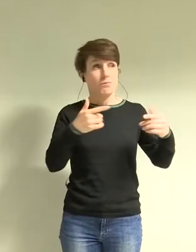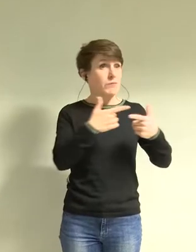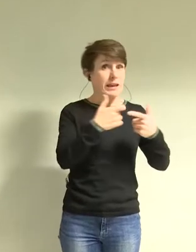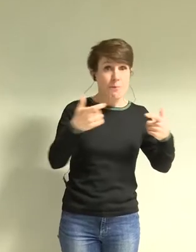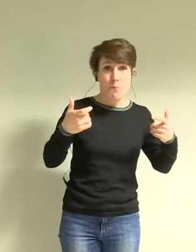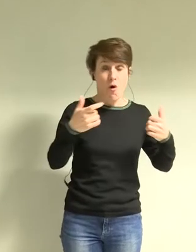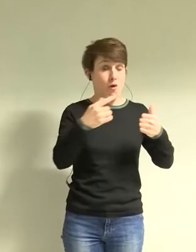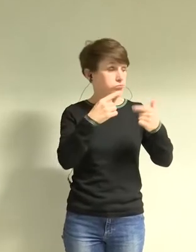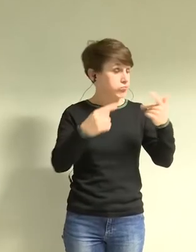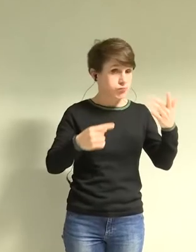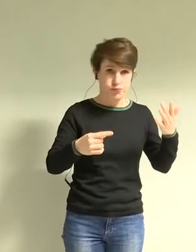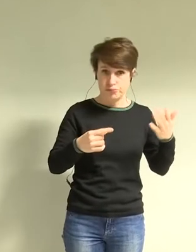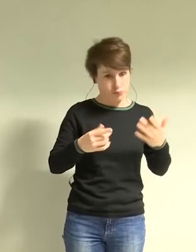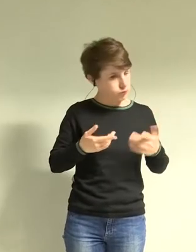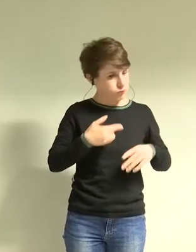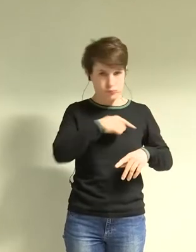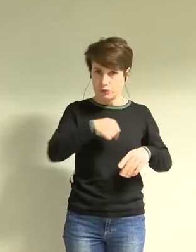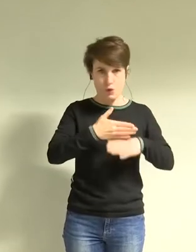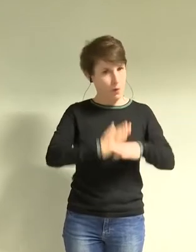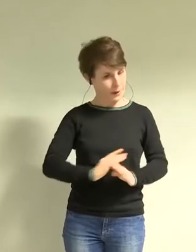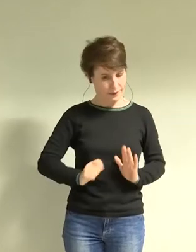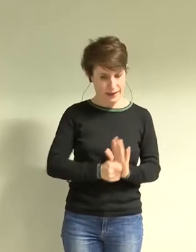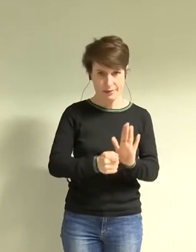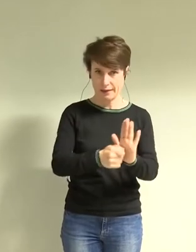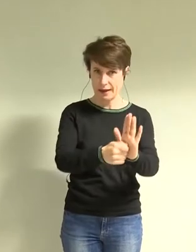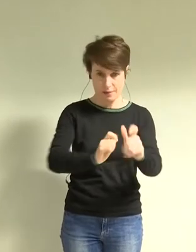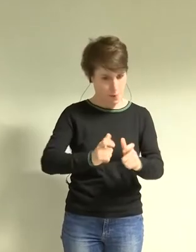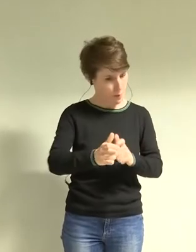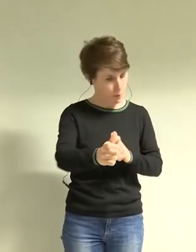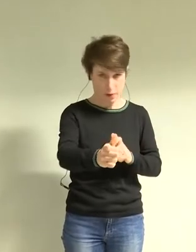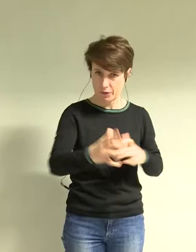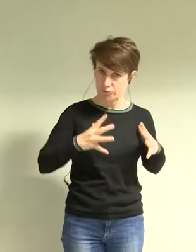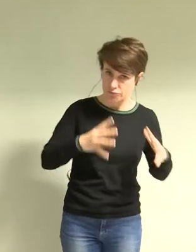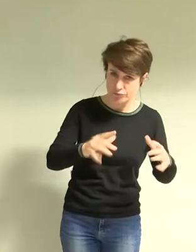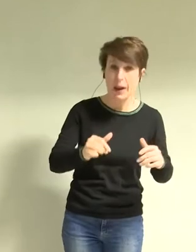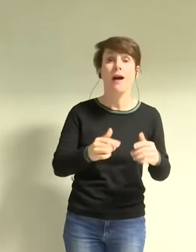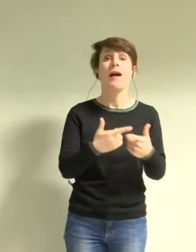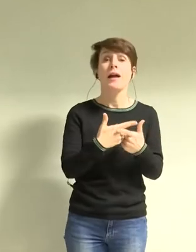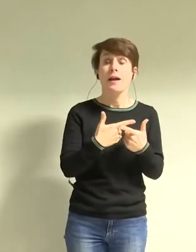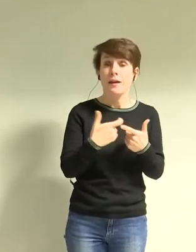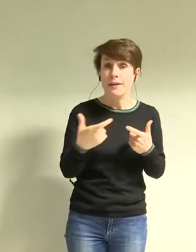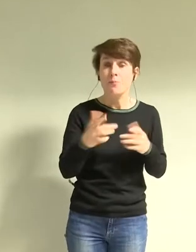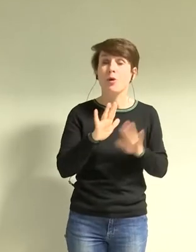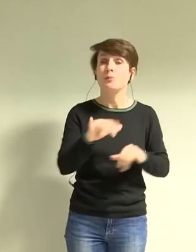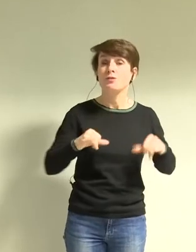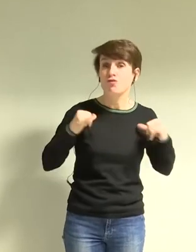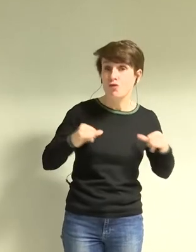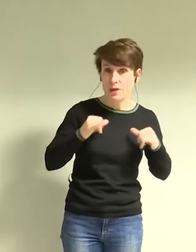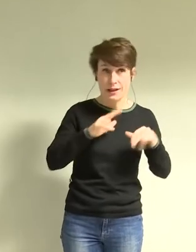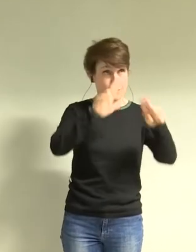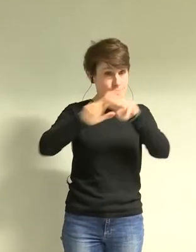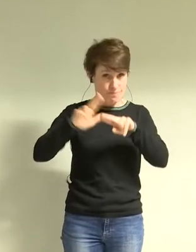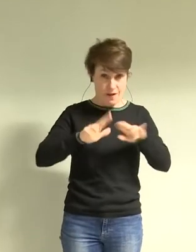calendriers annoncé enfin nous faisons tout pour effectivement l'équipement jeunesse sera terminé pour la fin d'année